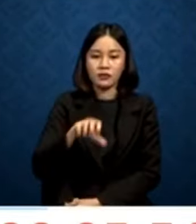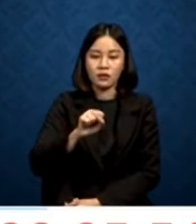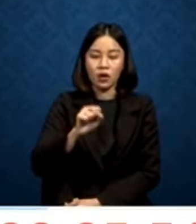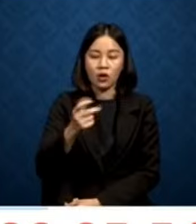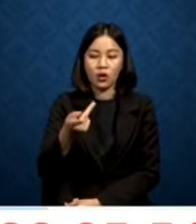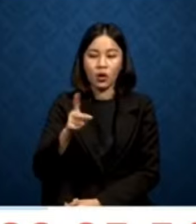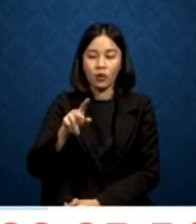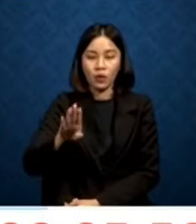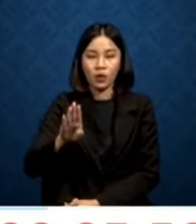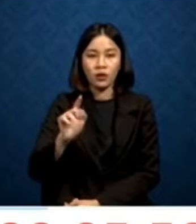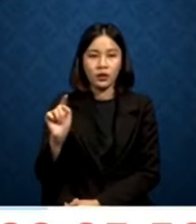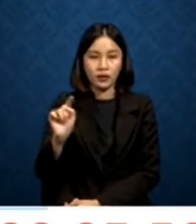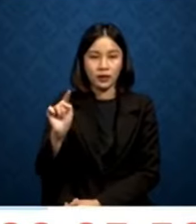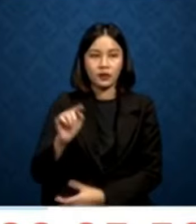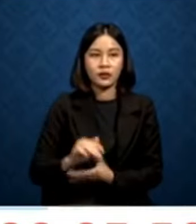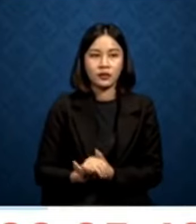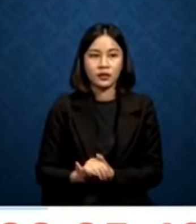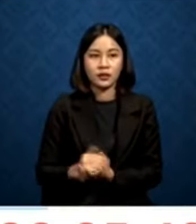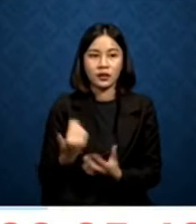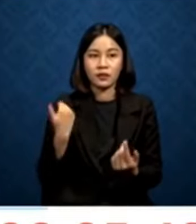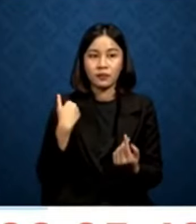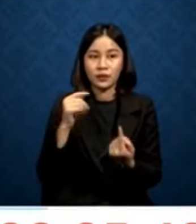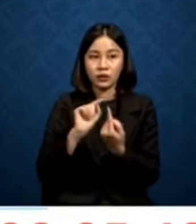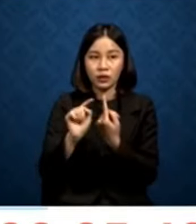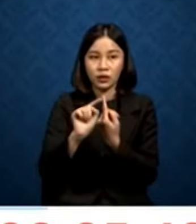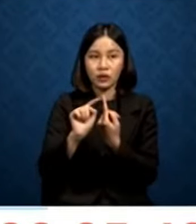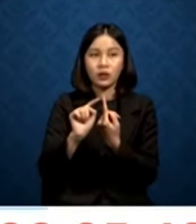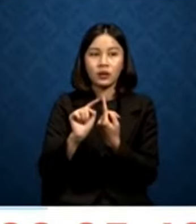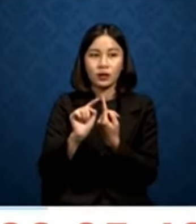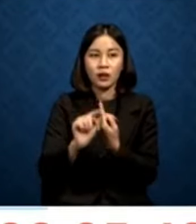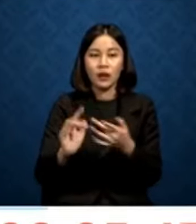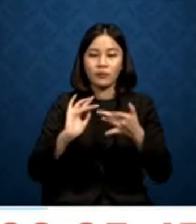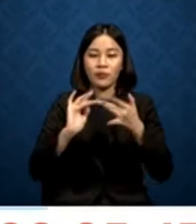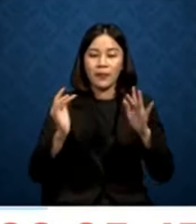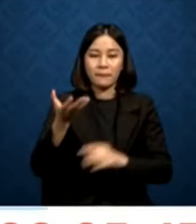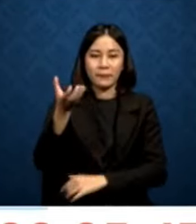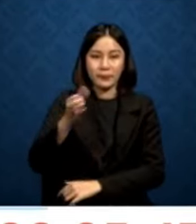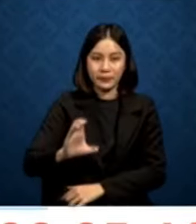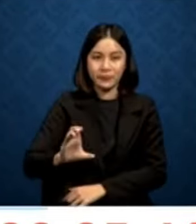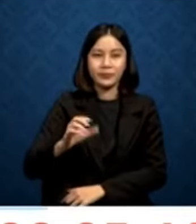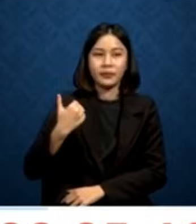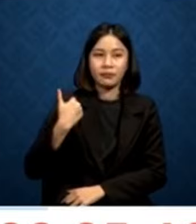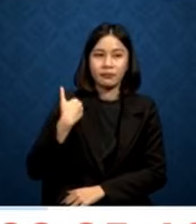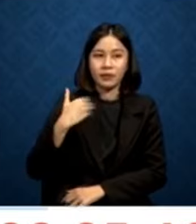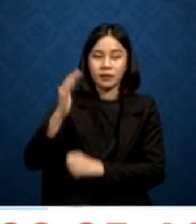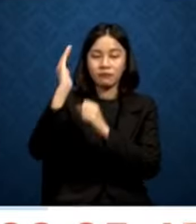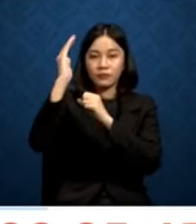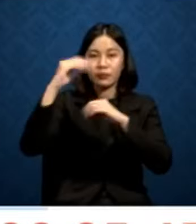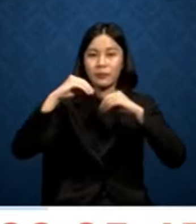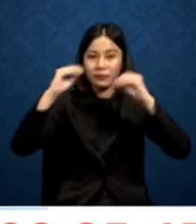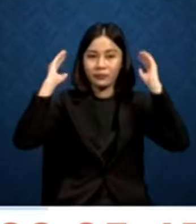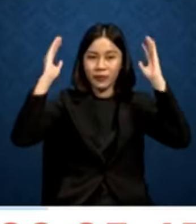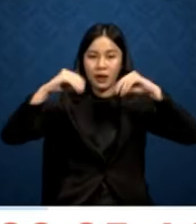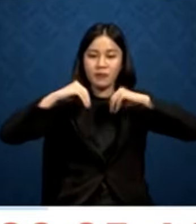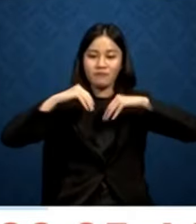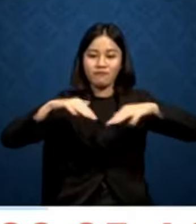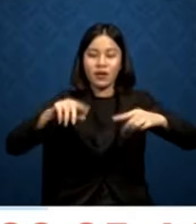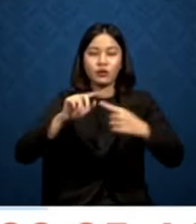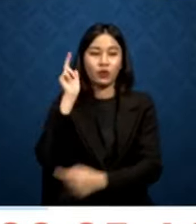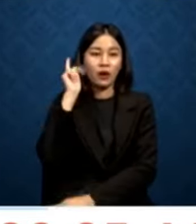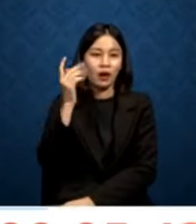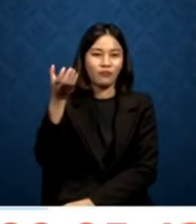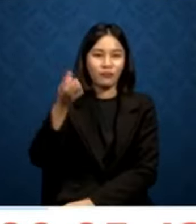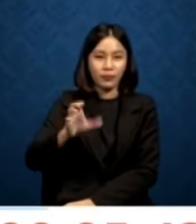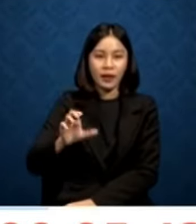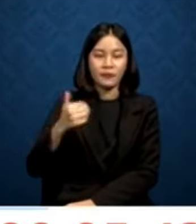กรณีที่เกิดขึ้นใน SOCIALแล้วก็มีการนำเสนอโดยทางสื่สารมวชน 1990แล